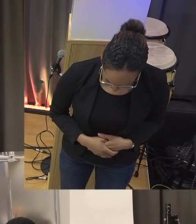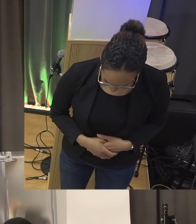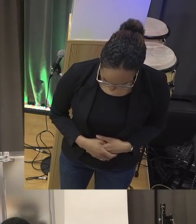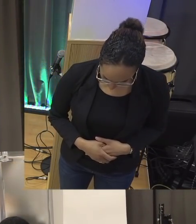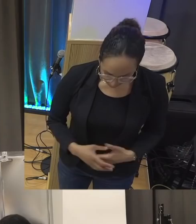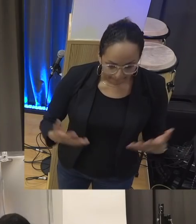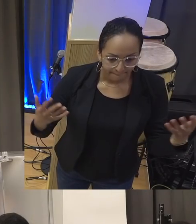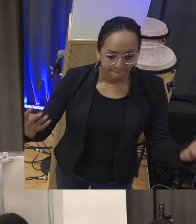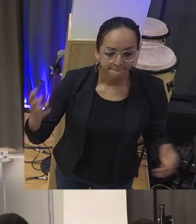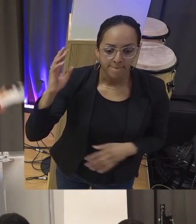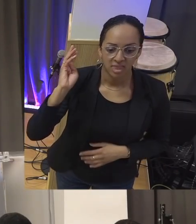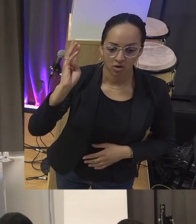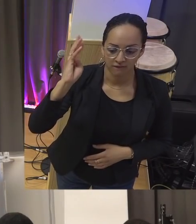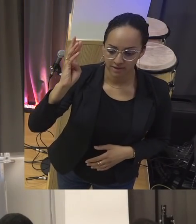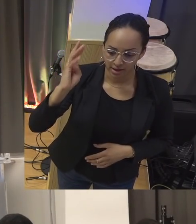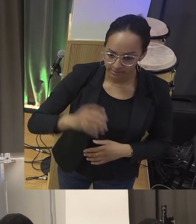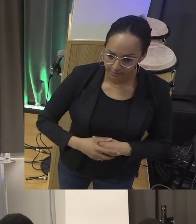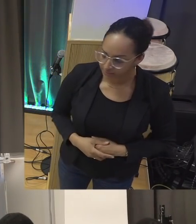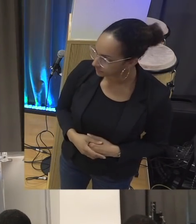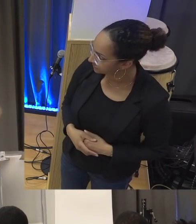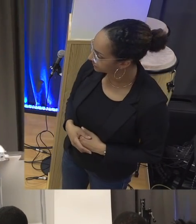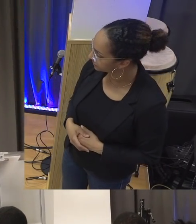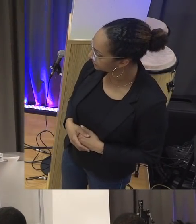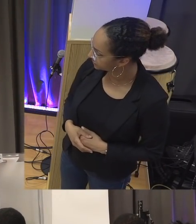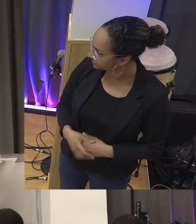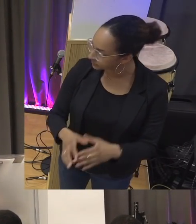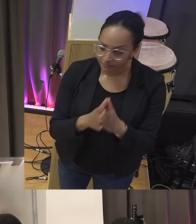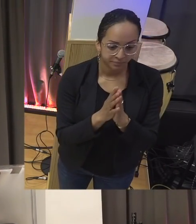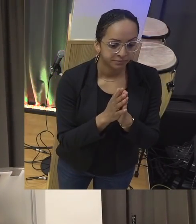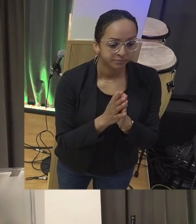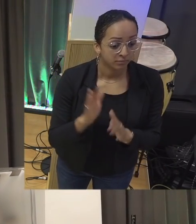orateur qui a écrit ce livre, sa tête est mise à prix à 66 millions de dollars.